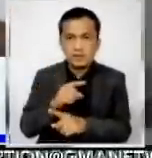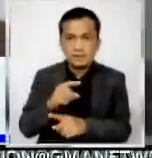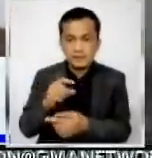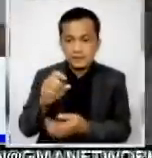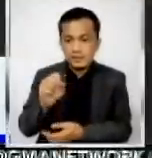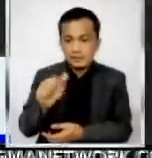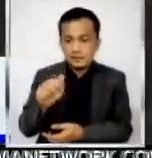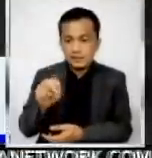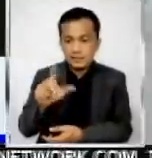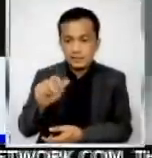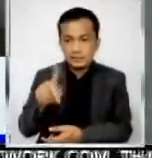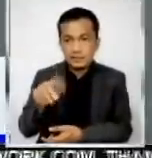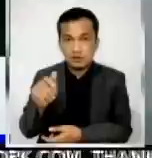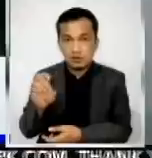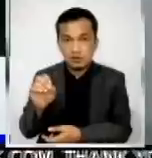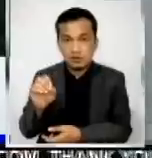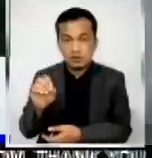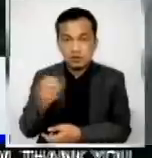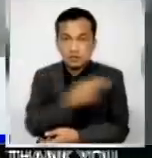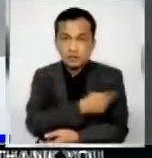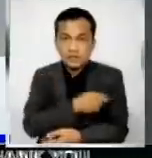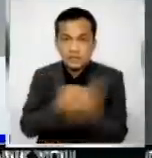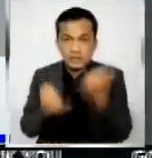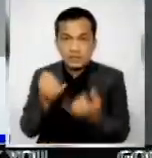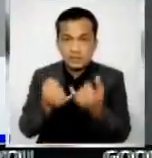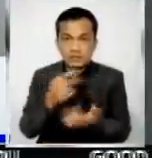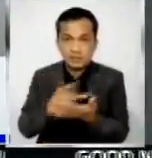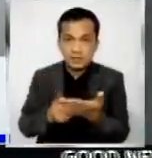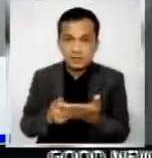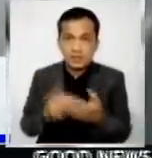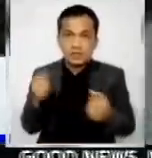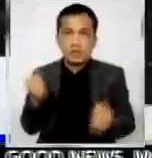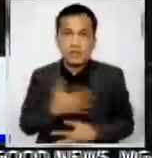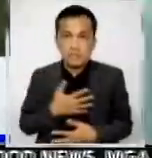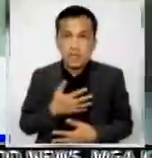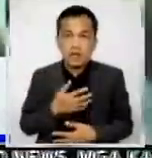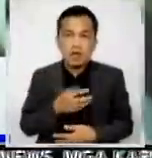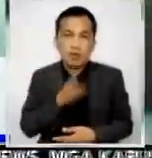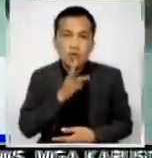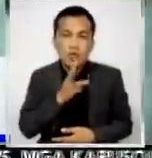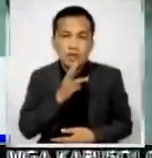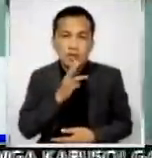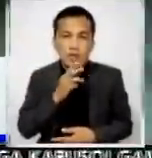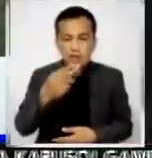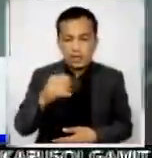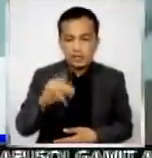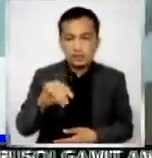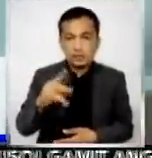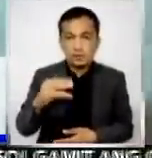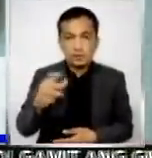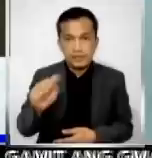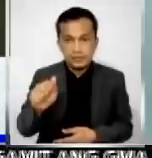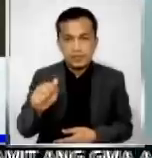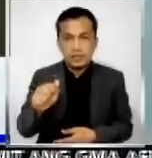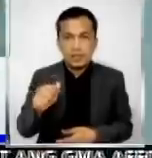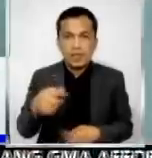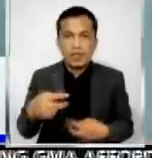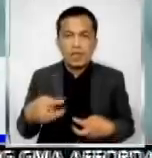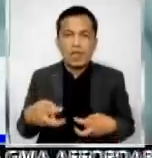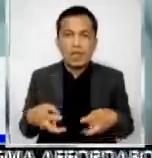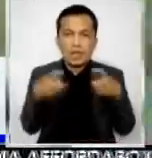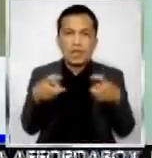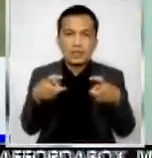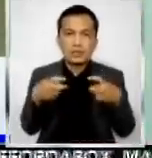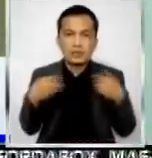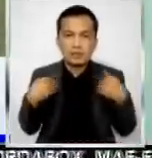sakit, posibleng makaranas ng pagkatakot sa tubig o hydrophobia at pagkaparalisa ng mga kalamnan sa lalamunan hanggang